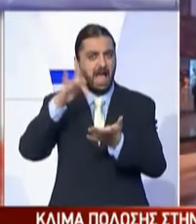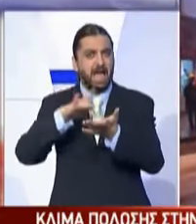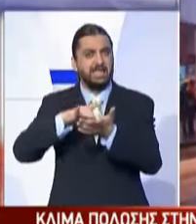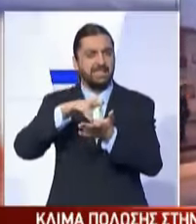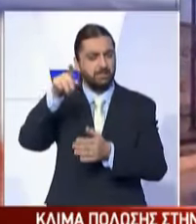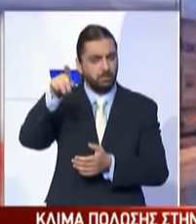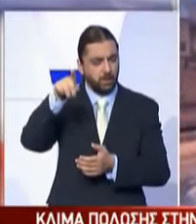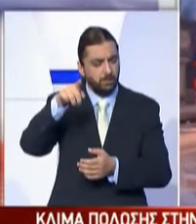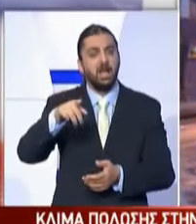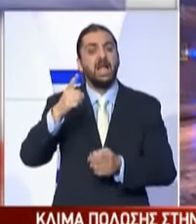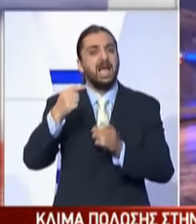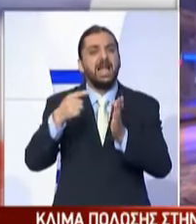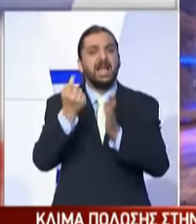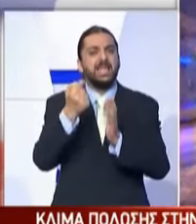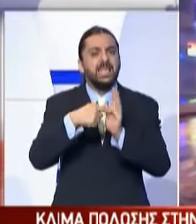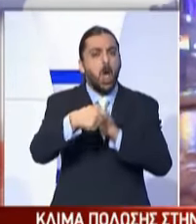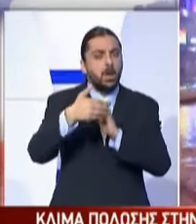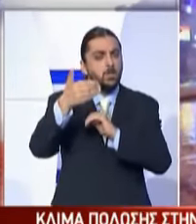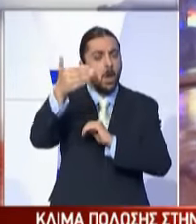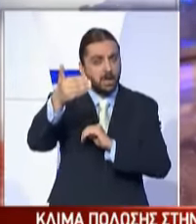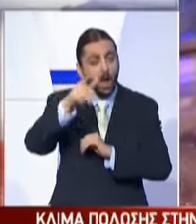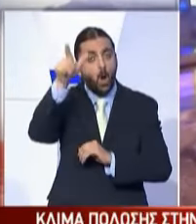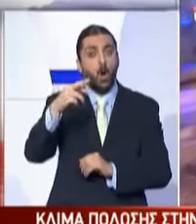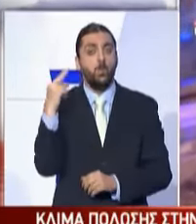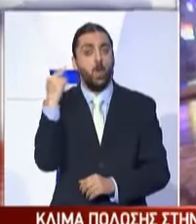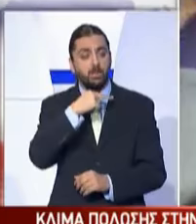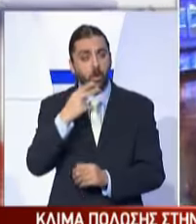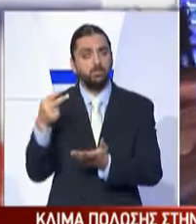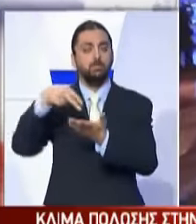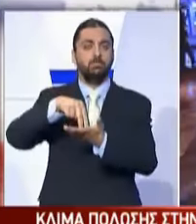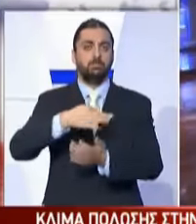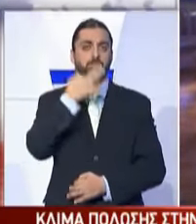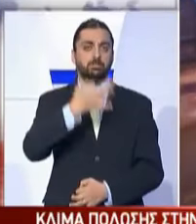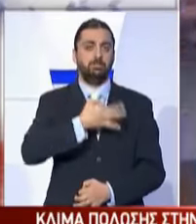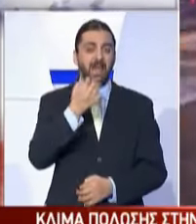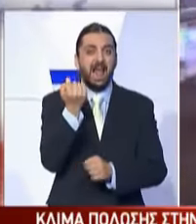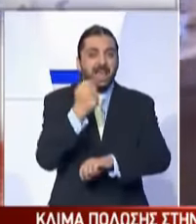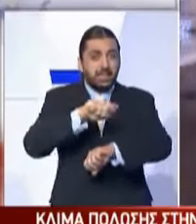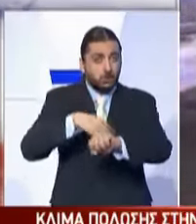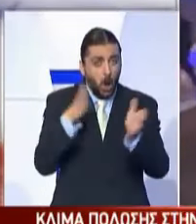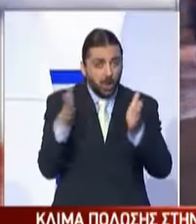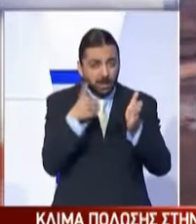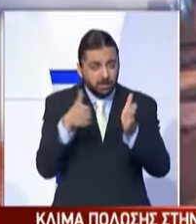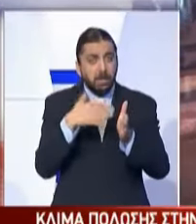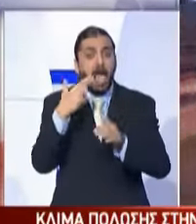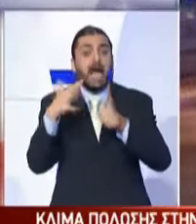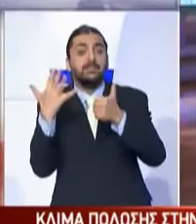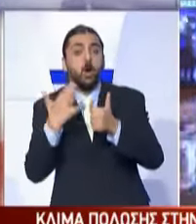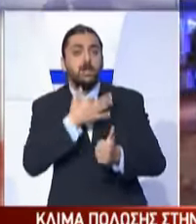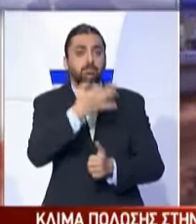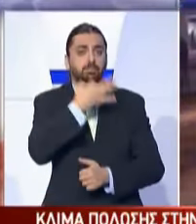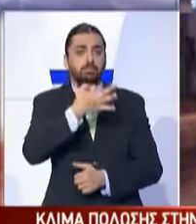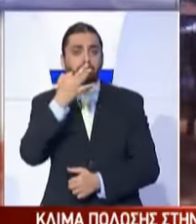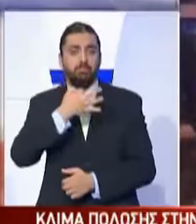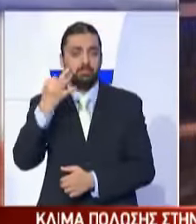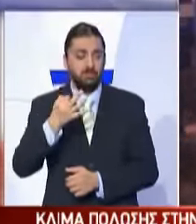λίγα χιλιόμετρα μακριά ο Τούρκος Πρωθυπουργός εκφωνούσε μία ακόμη ομιλία, την έκτη σε λίγες ώρες, ως αντίμετρο απέναντι στις αντικυβερνητικές